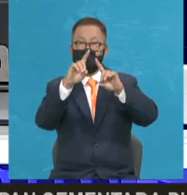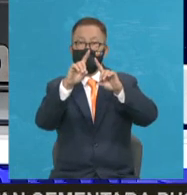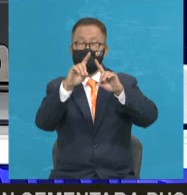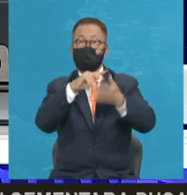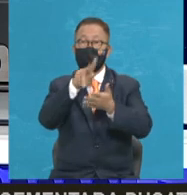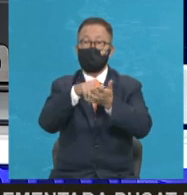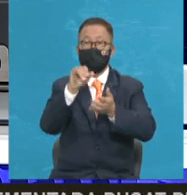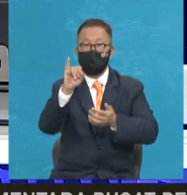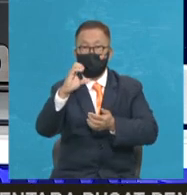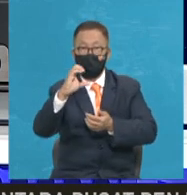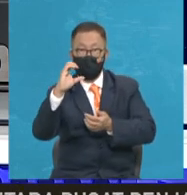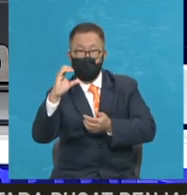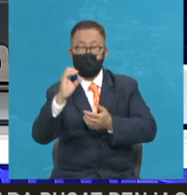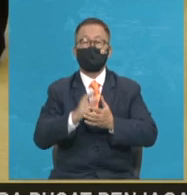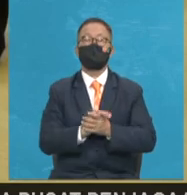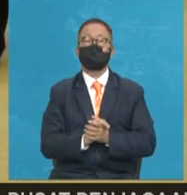antarbangsa berakar